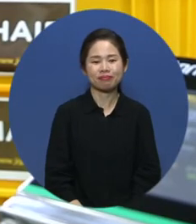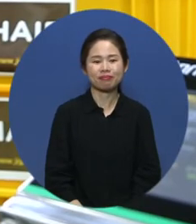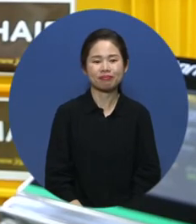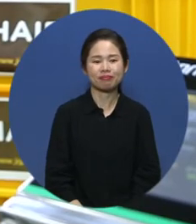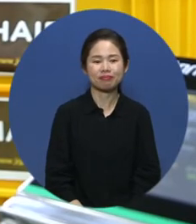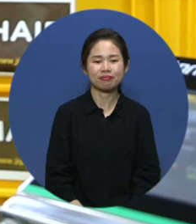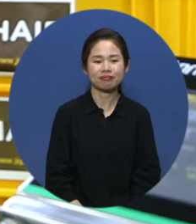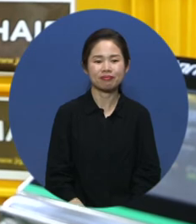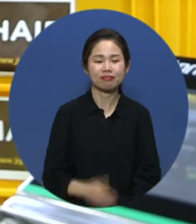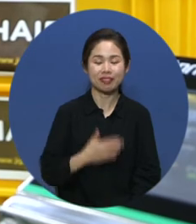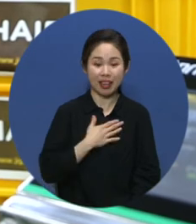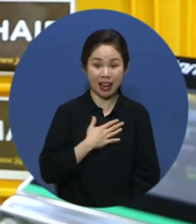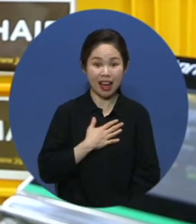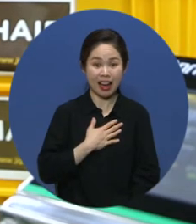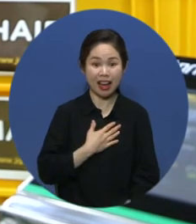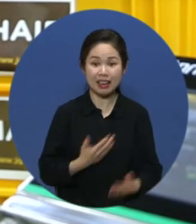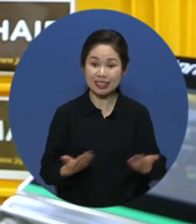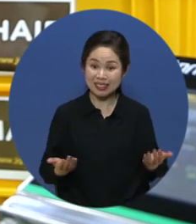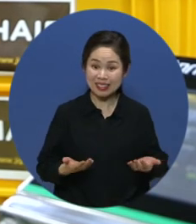일을 해서